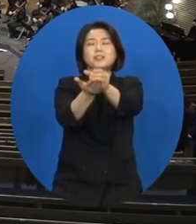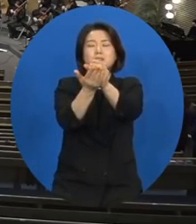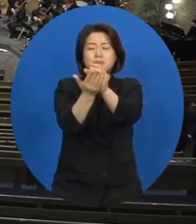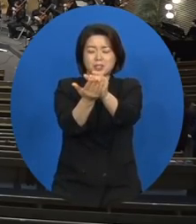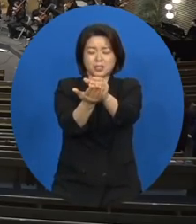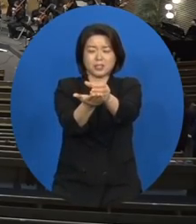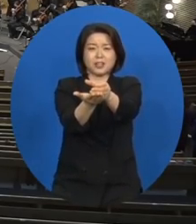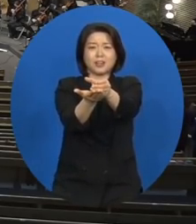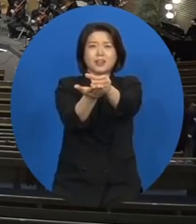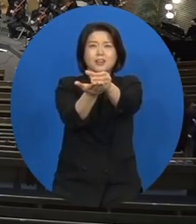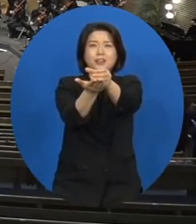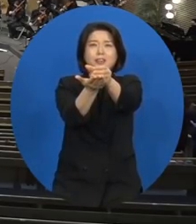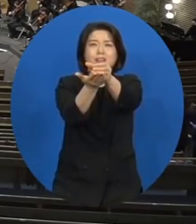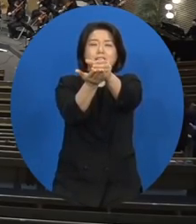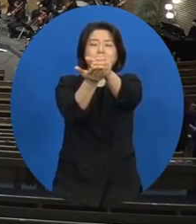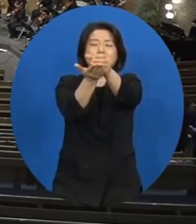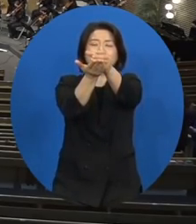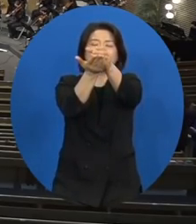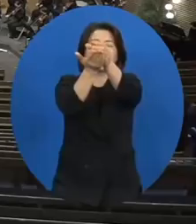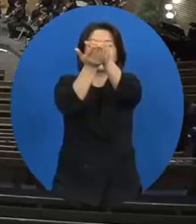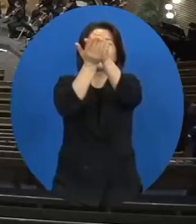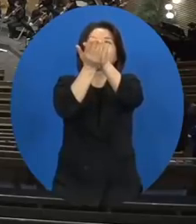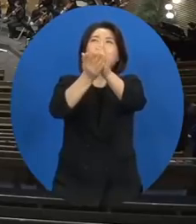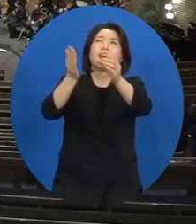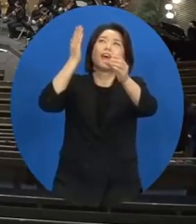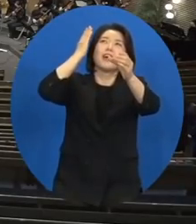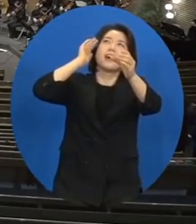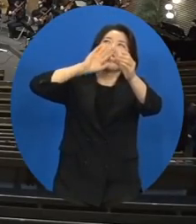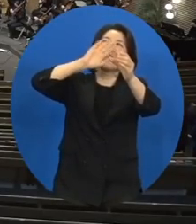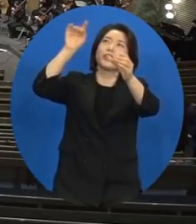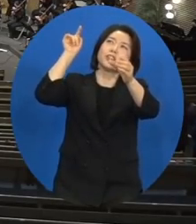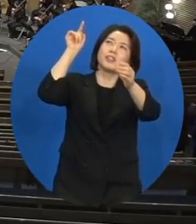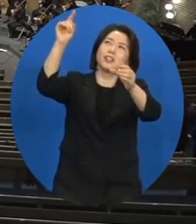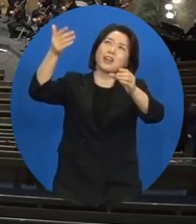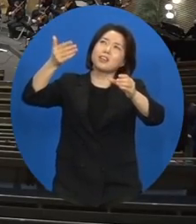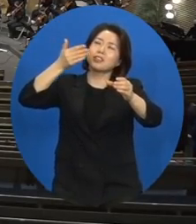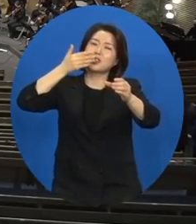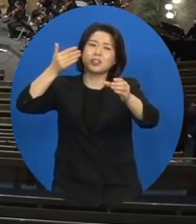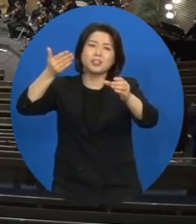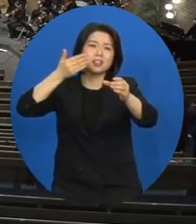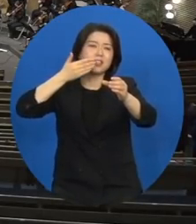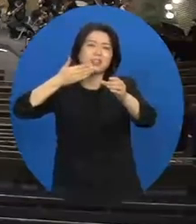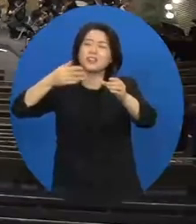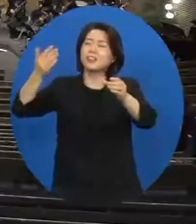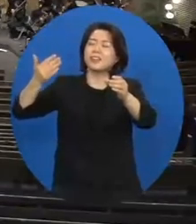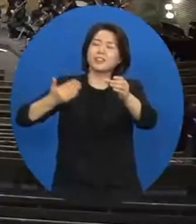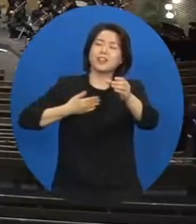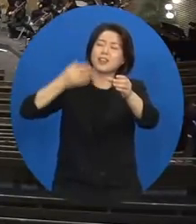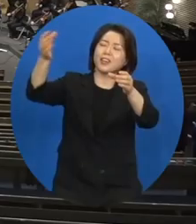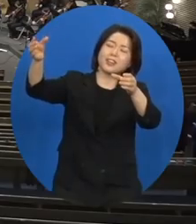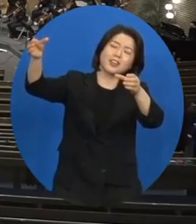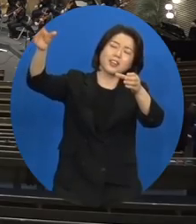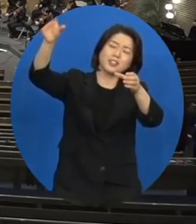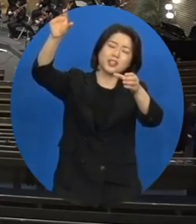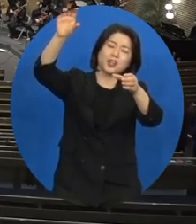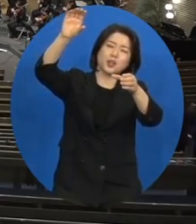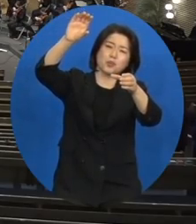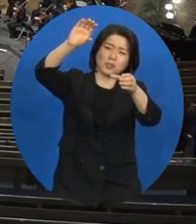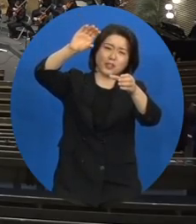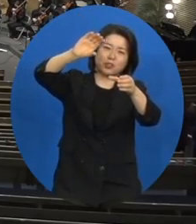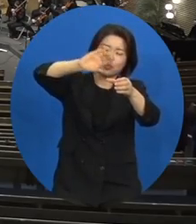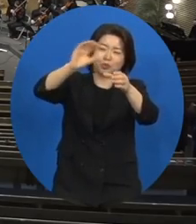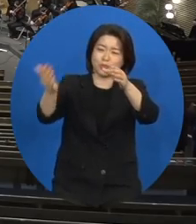됩니다 아 아 아 왜냐 최대의 해외 제